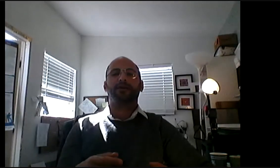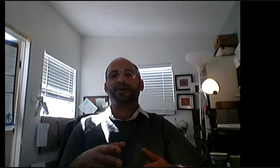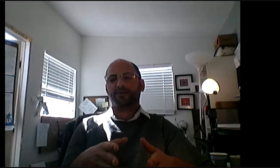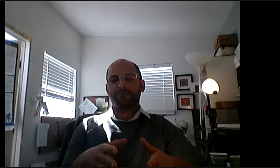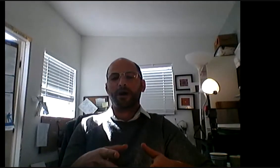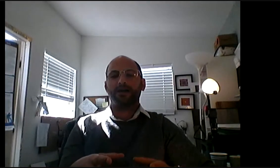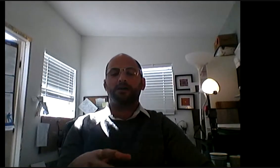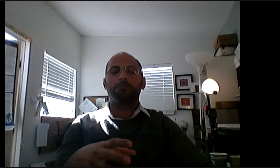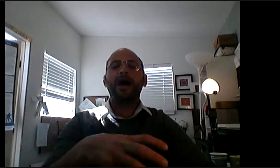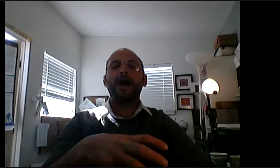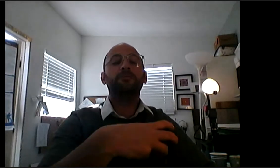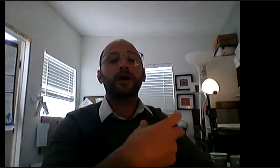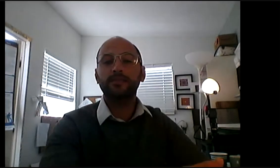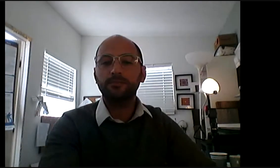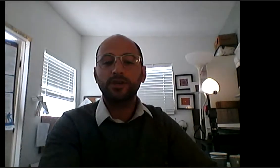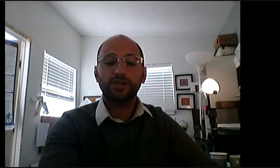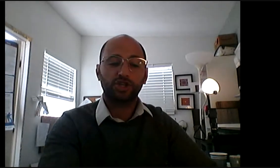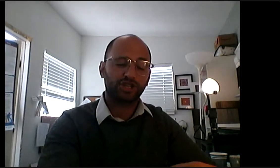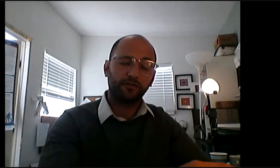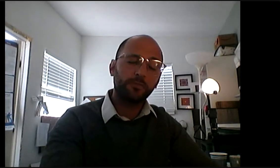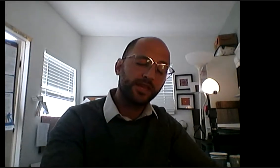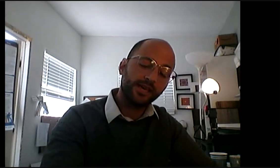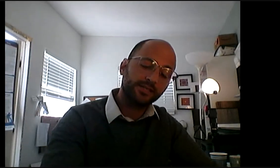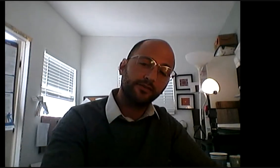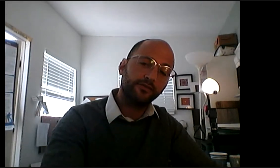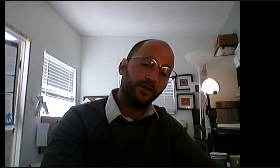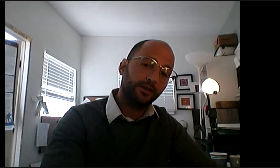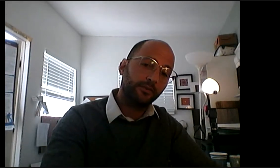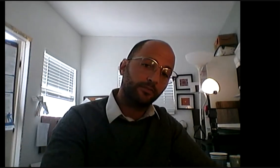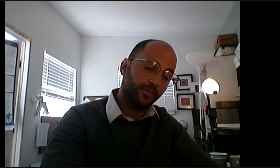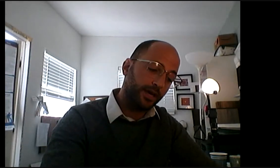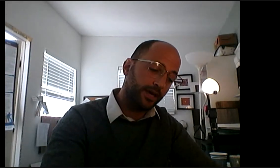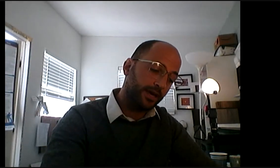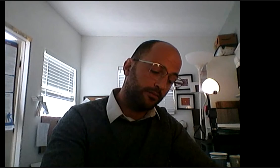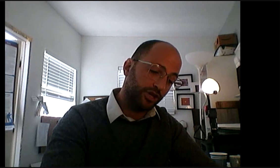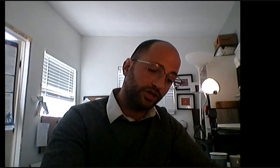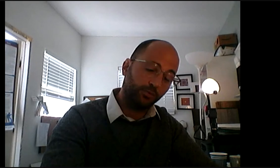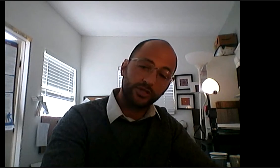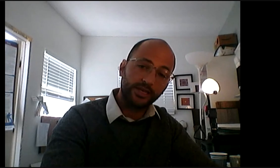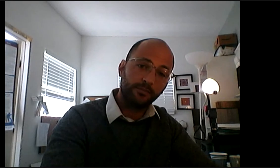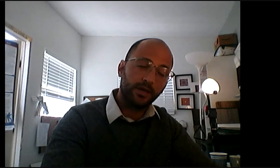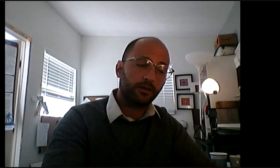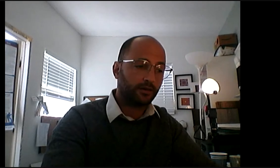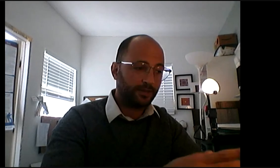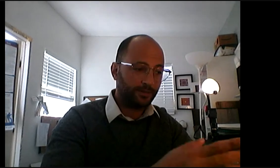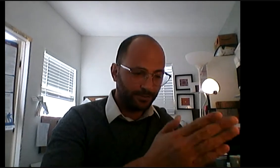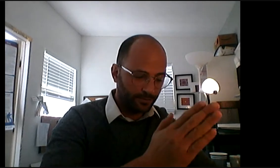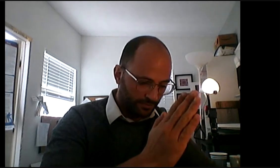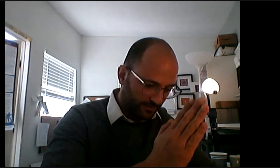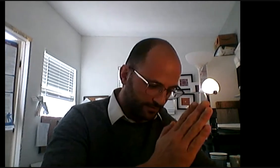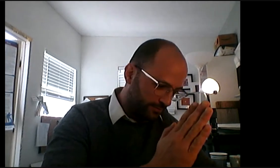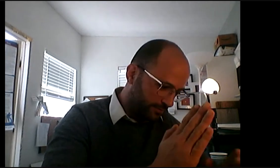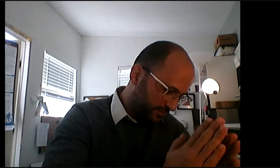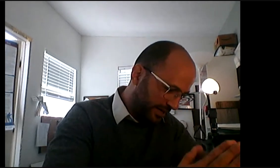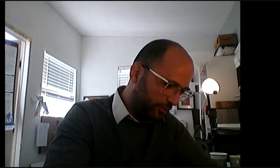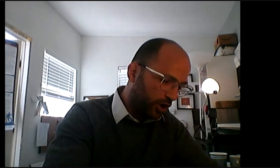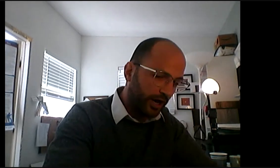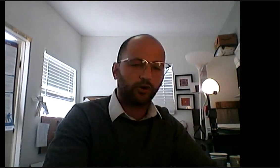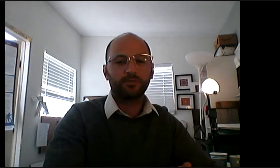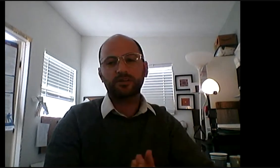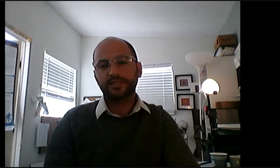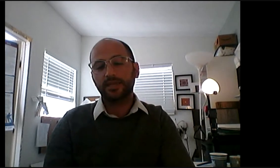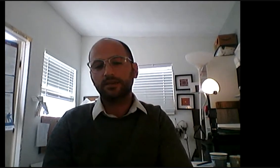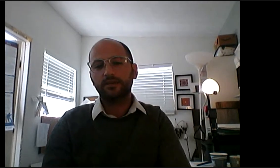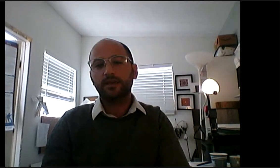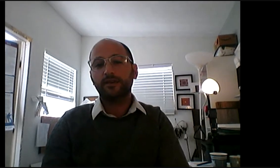מוסיפים, איך, מה האלמנטים ששווים לי כסף בשיפוצים, אם אני